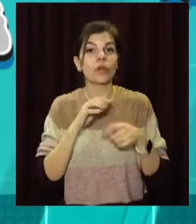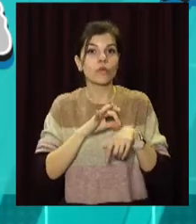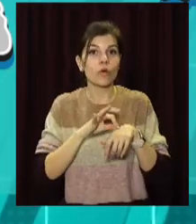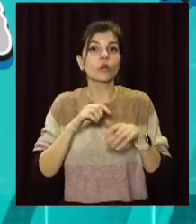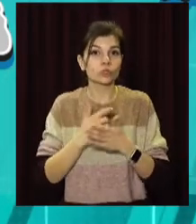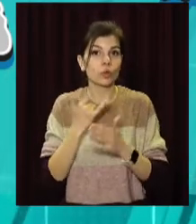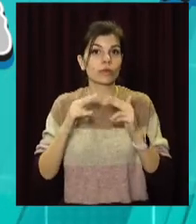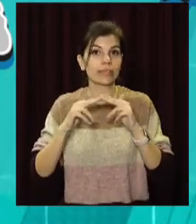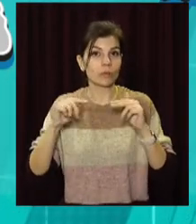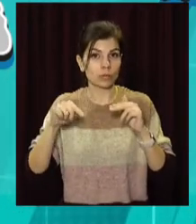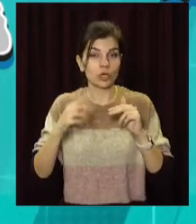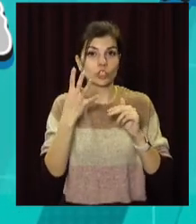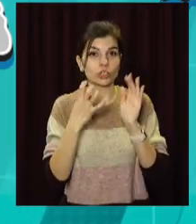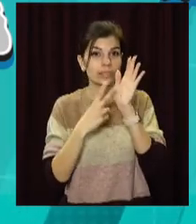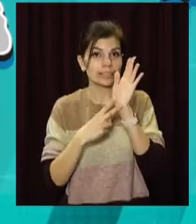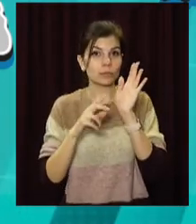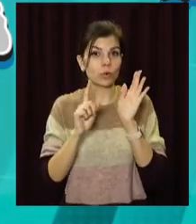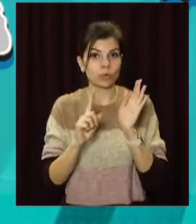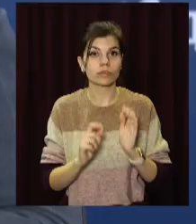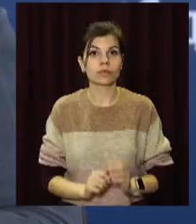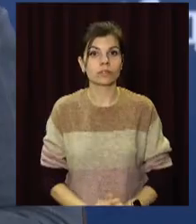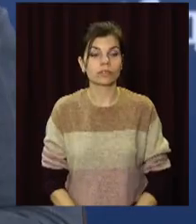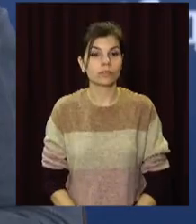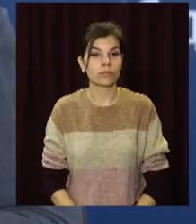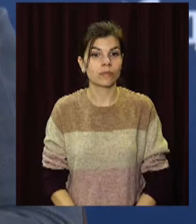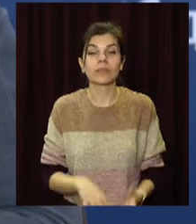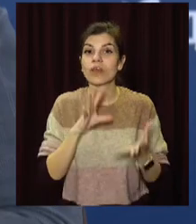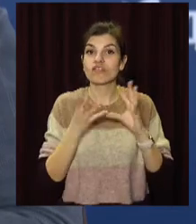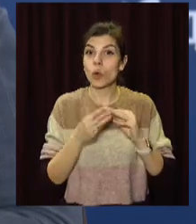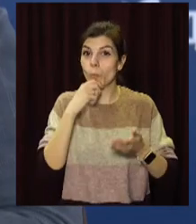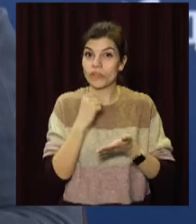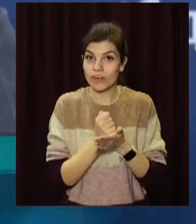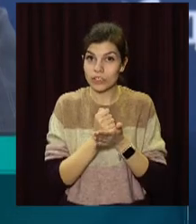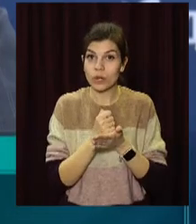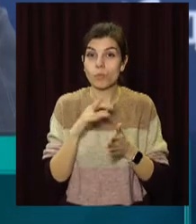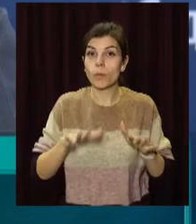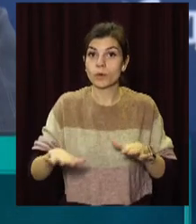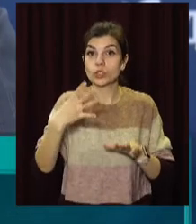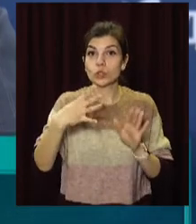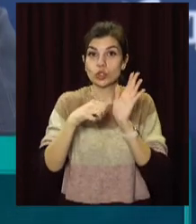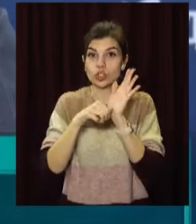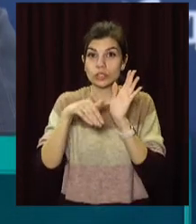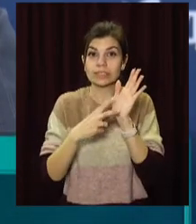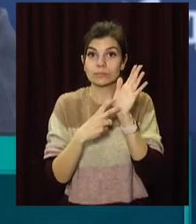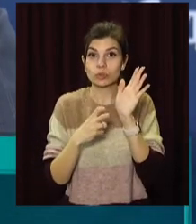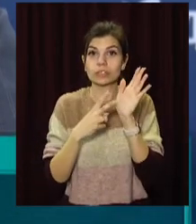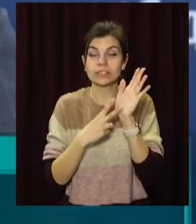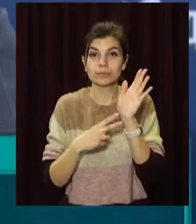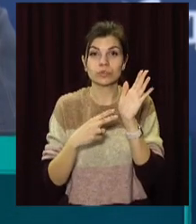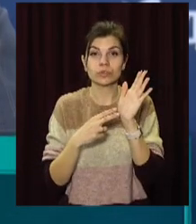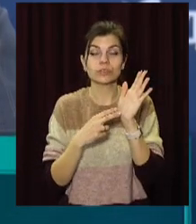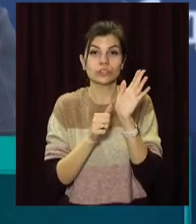у Дніпрі – 471. Всього підтверджених випадків по місту – 46